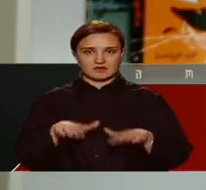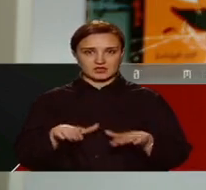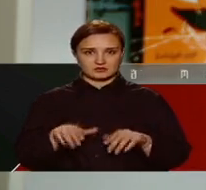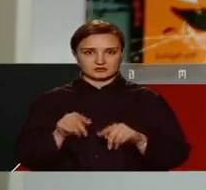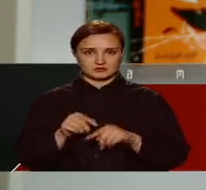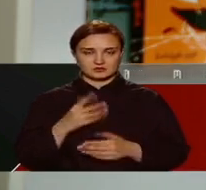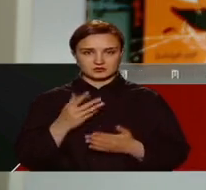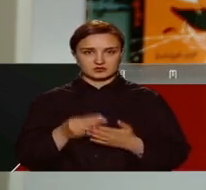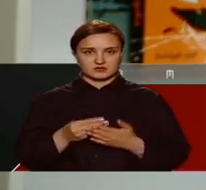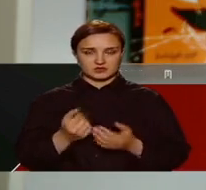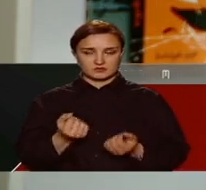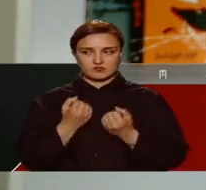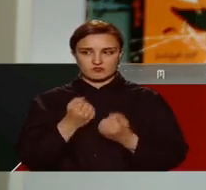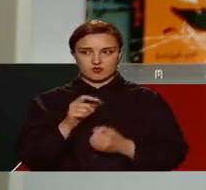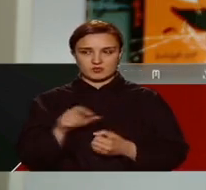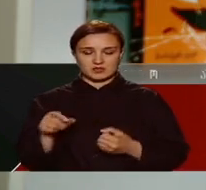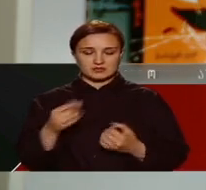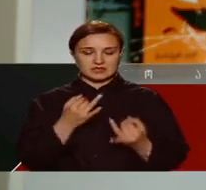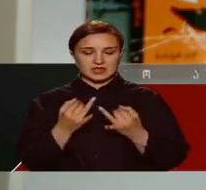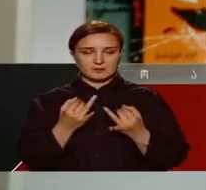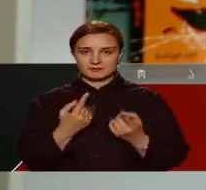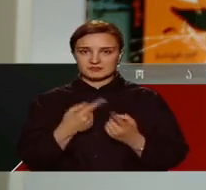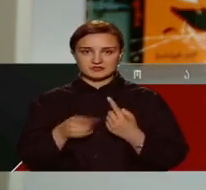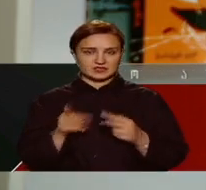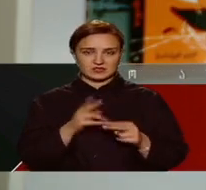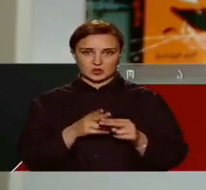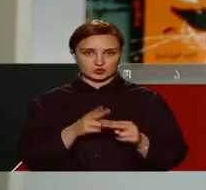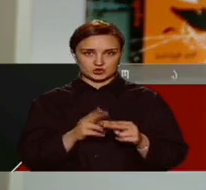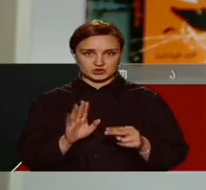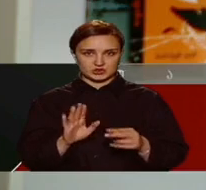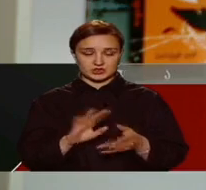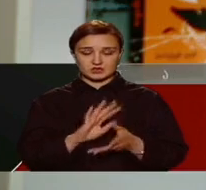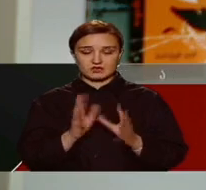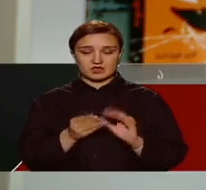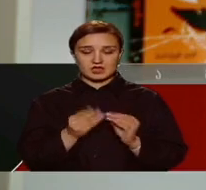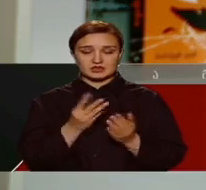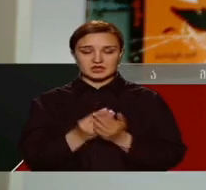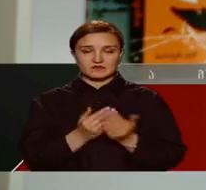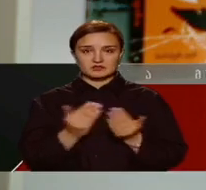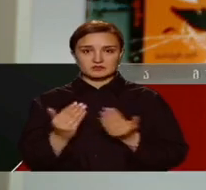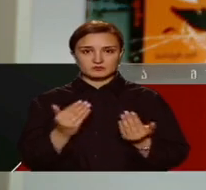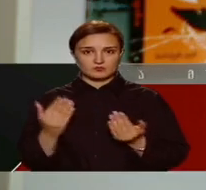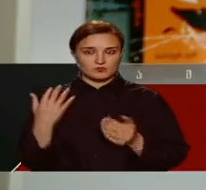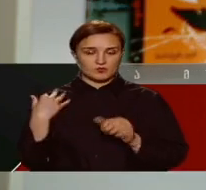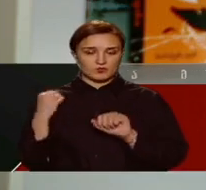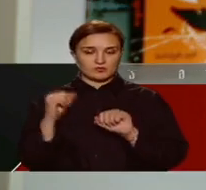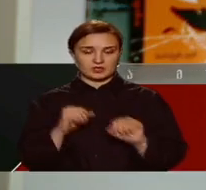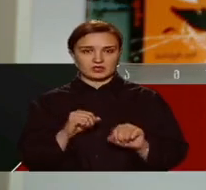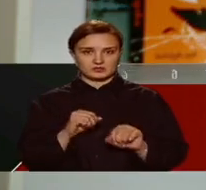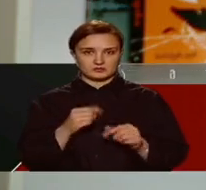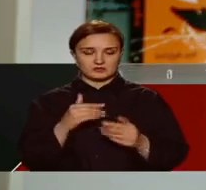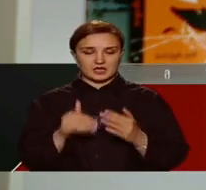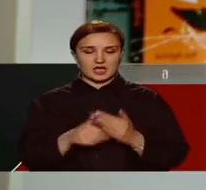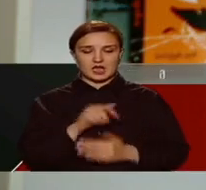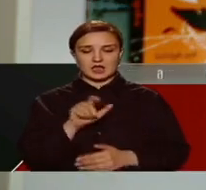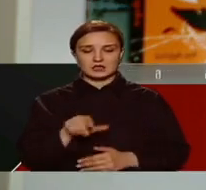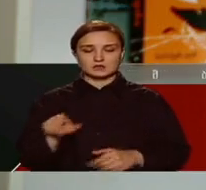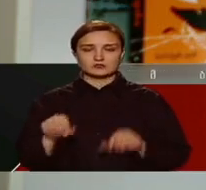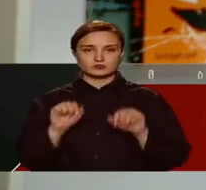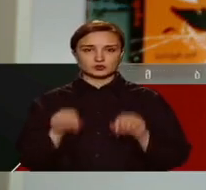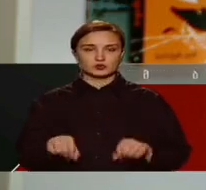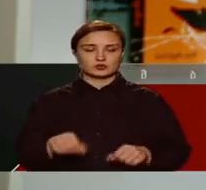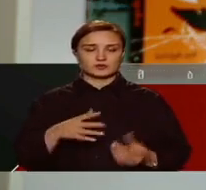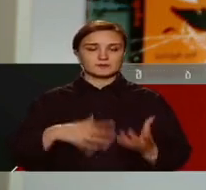ქონდეს, სადაც თავის მომხრეებს ელაპარაკება, სხვას არ უშლის ხელს. ყველა თავის მომხრეებს ელაპარაკება და ჩვეულებრივ ახალ ადამიანს საშუალება აქვს, რომ